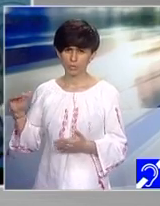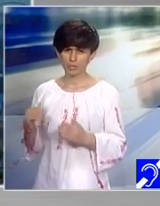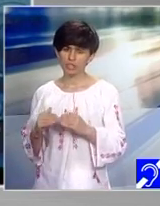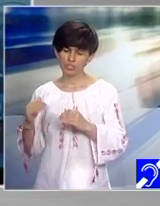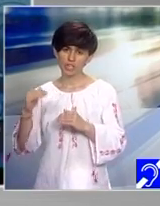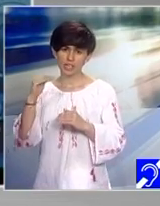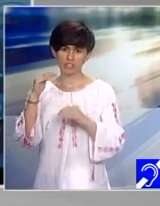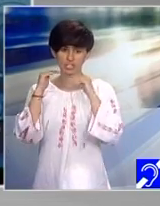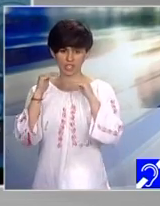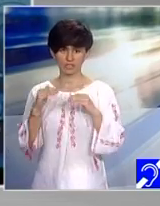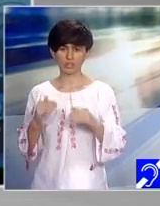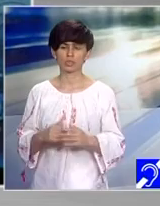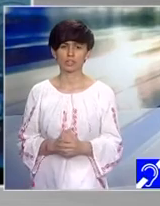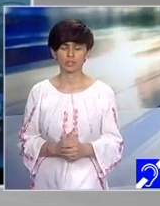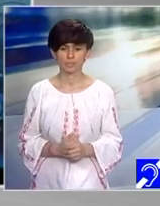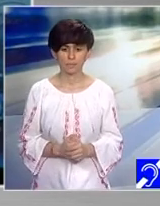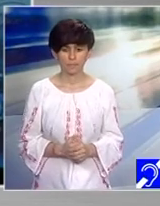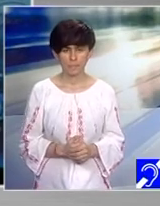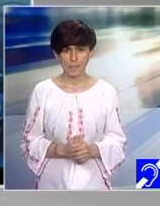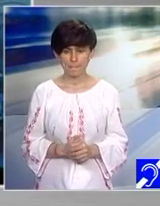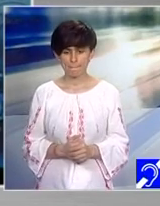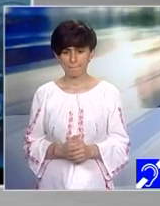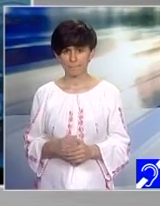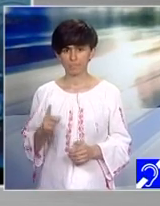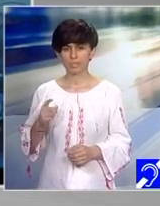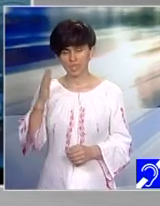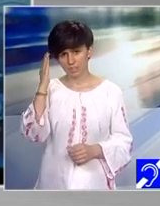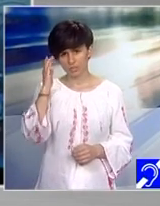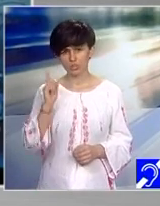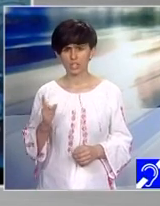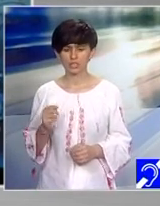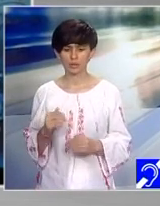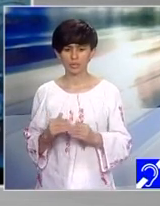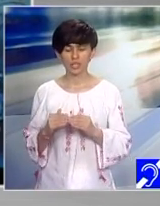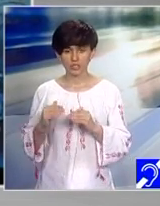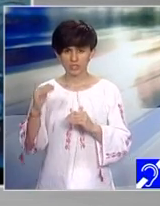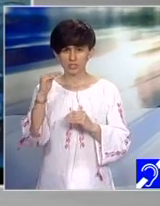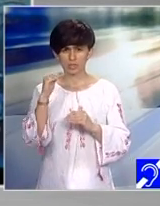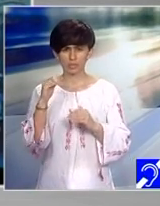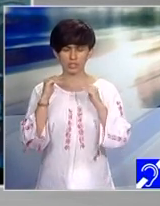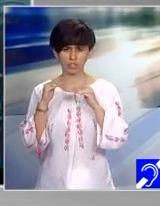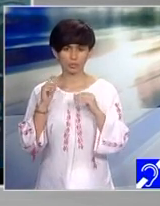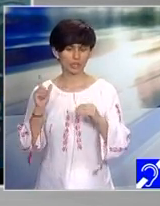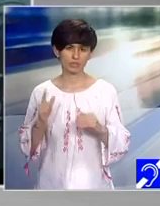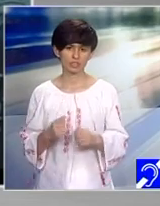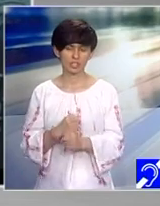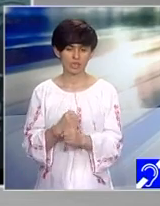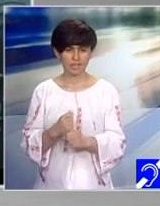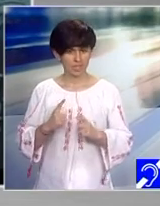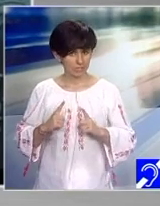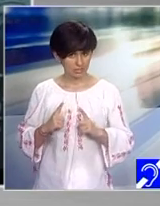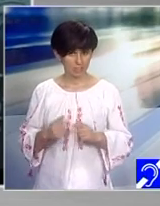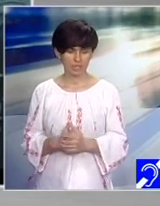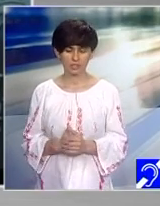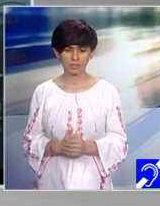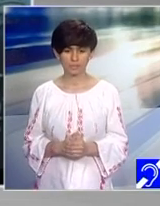tot acolo pentru că aveau părinți educați și prosperi. Deci ideea asta încă nu a intrat în sistem. Lucru